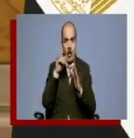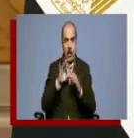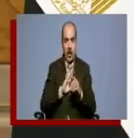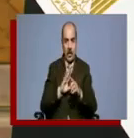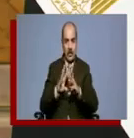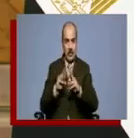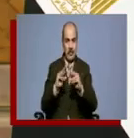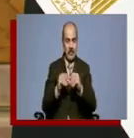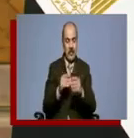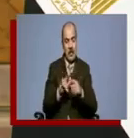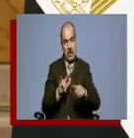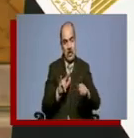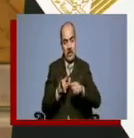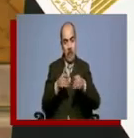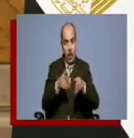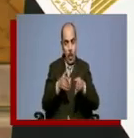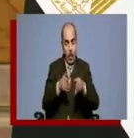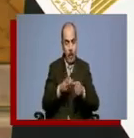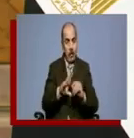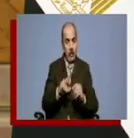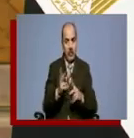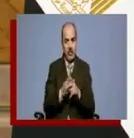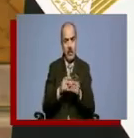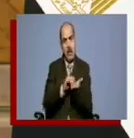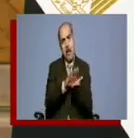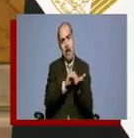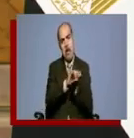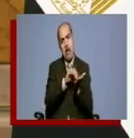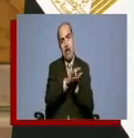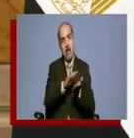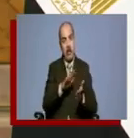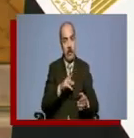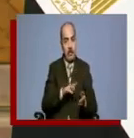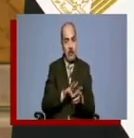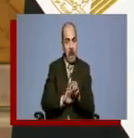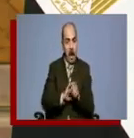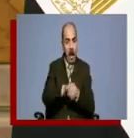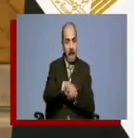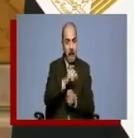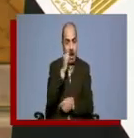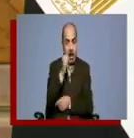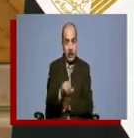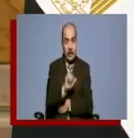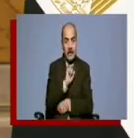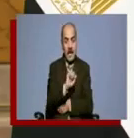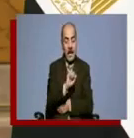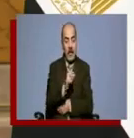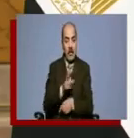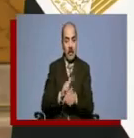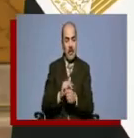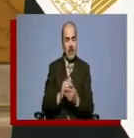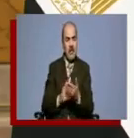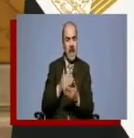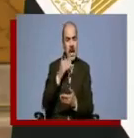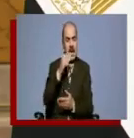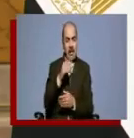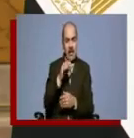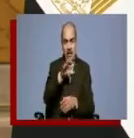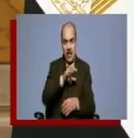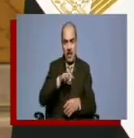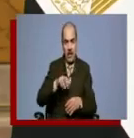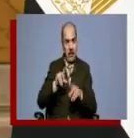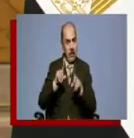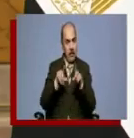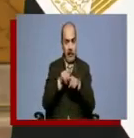التجريف اللي بتتم وعمليه الضغط اللي بتتم يعني الموضوع مش ان هو منشورات نازله من الطيارات الاسرائيليه على الشمال روحوا للجنوب